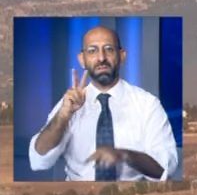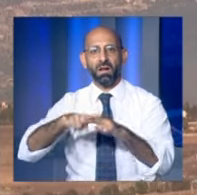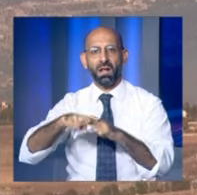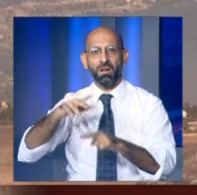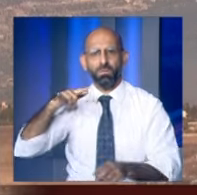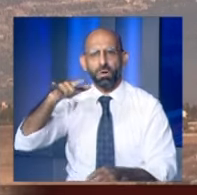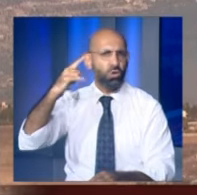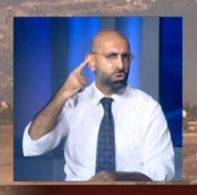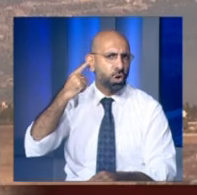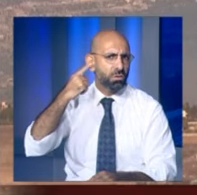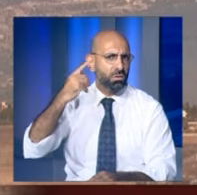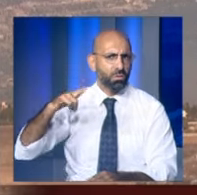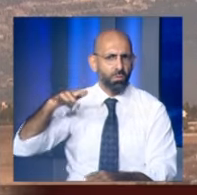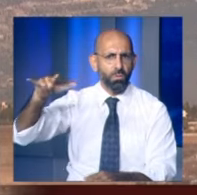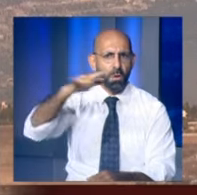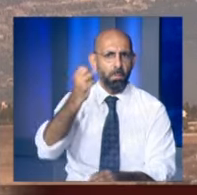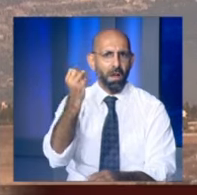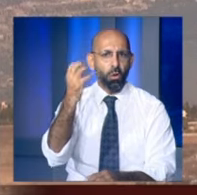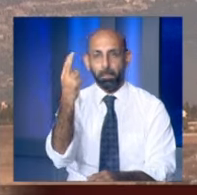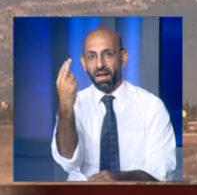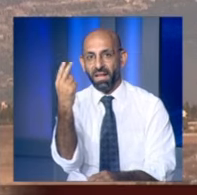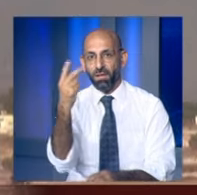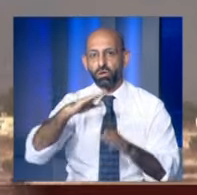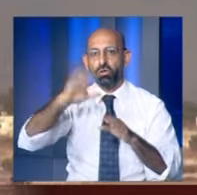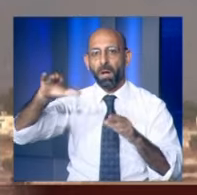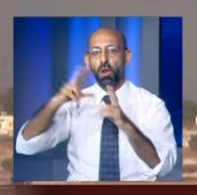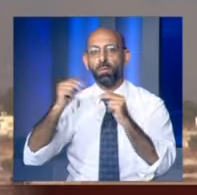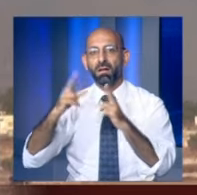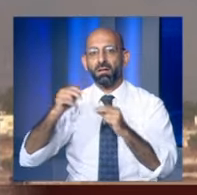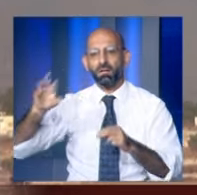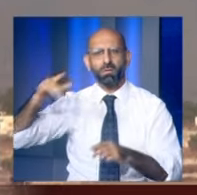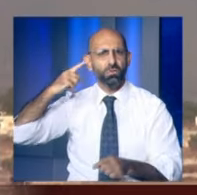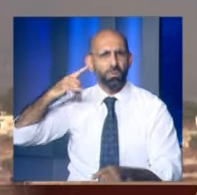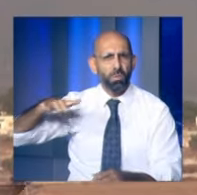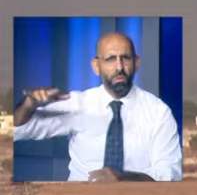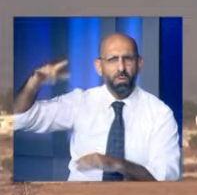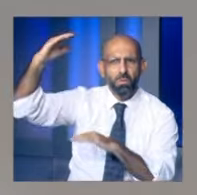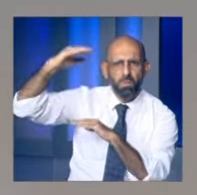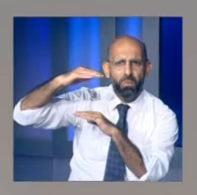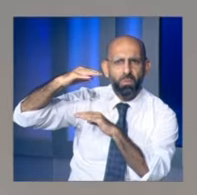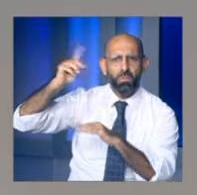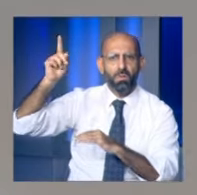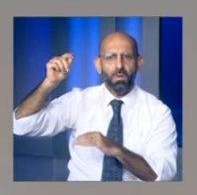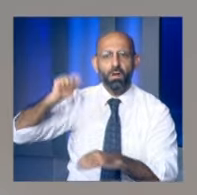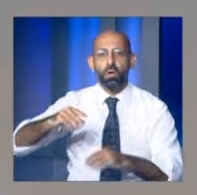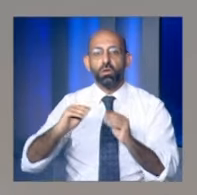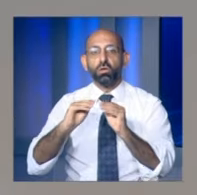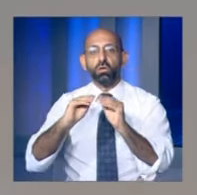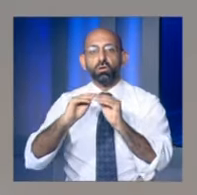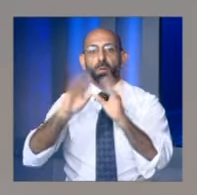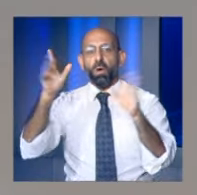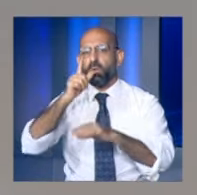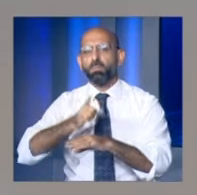اخترق طيران العدوان الإسرائيلي جدار الصوت فوق بيروت وجبل لبنان مرتين، وقبله فوق مناطق أخرى، وصباحا